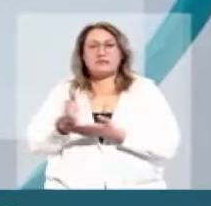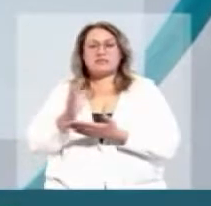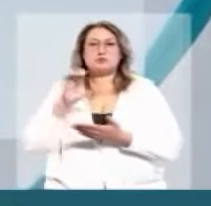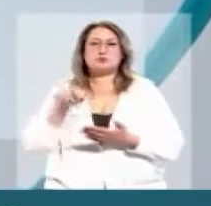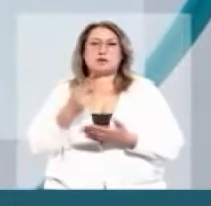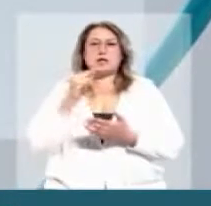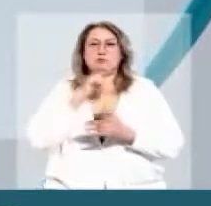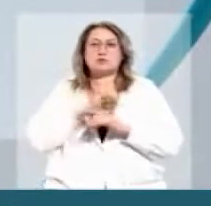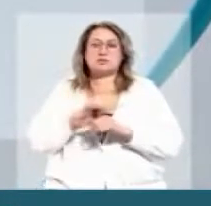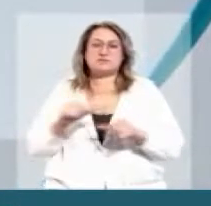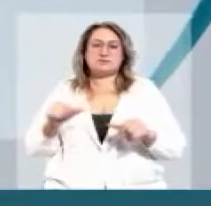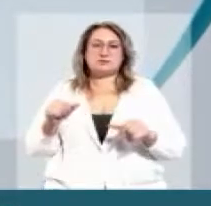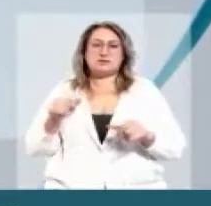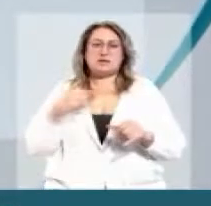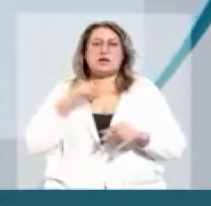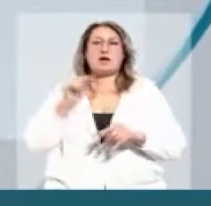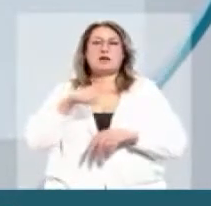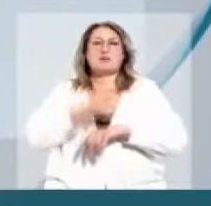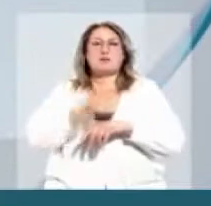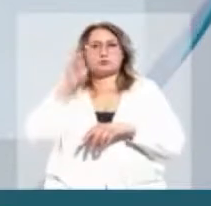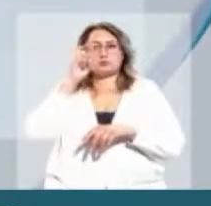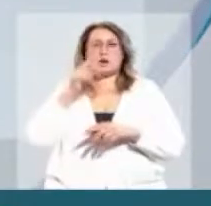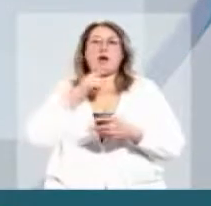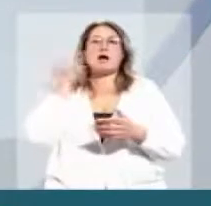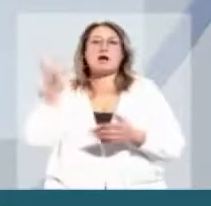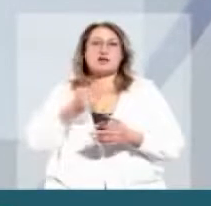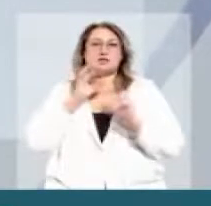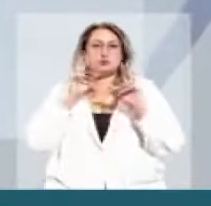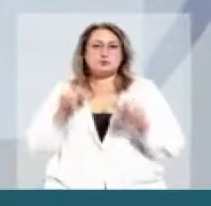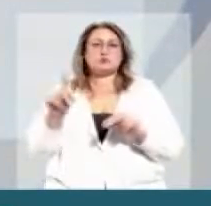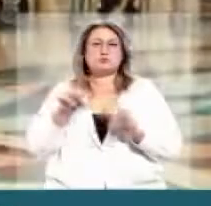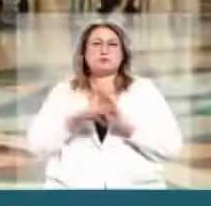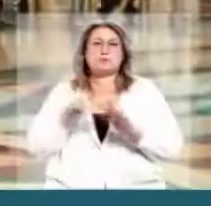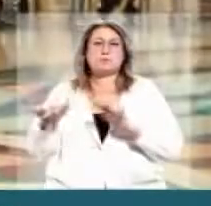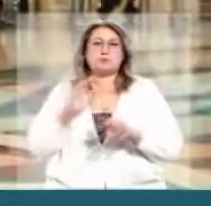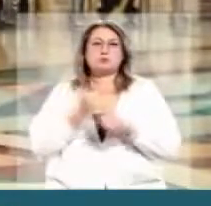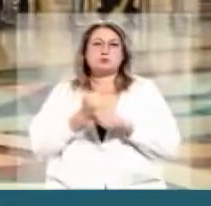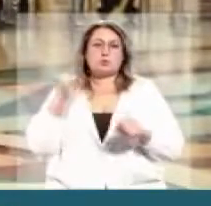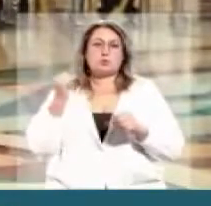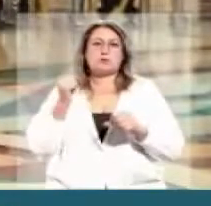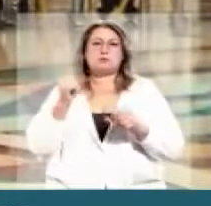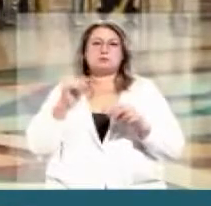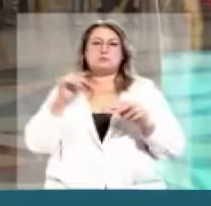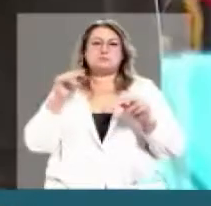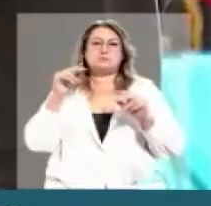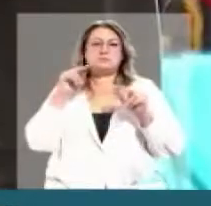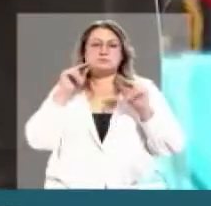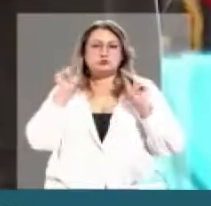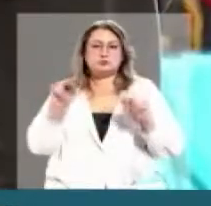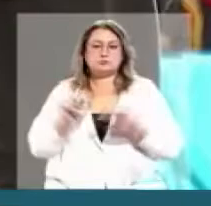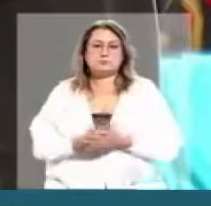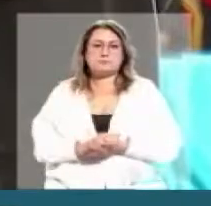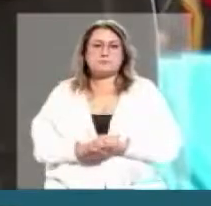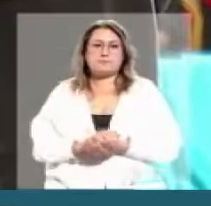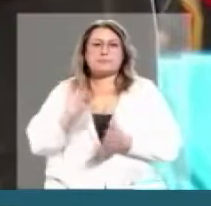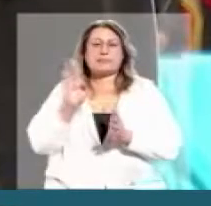ретінде сайлау науқаны қатаң түрде заңға сәйкес өтетініне кепілдік беремін. Әлбетте, әділдік әрі ашықтық сайлаудың негізгі